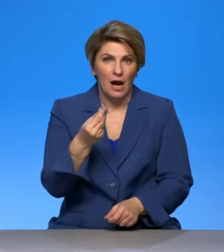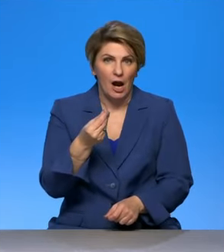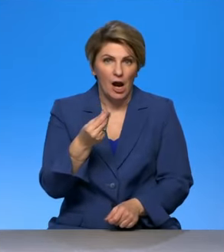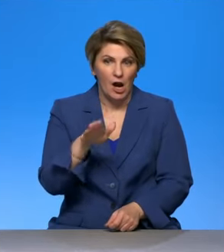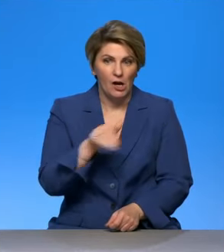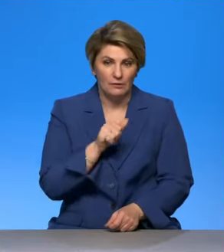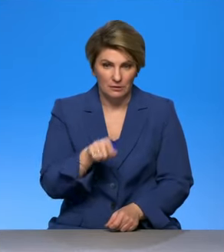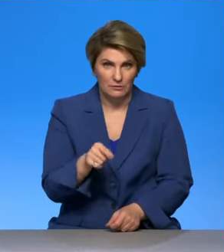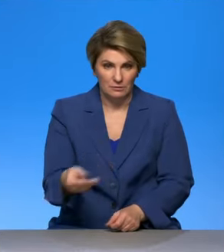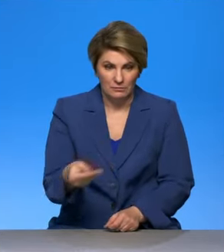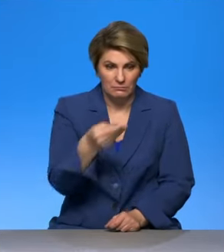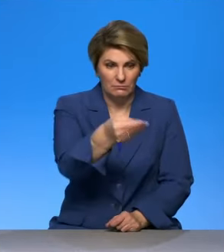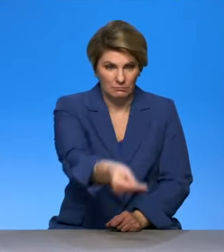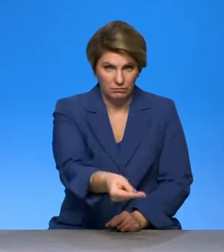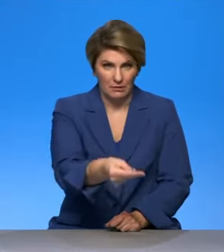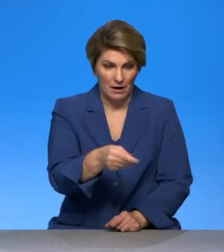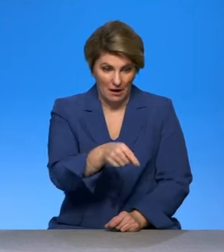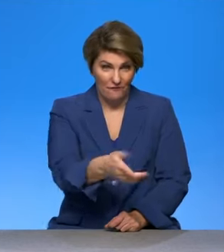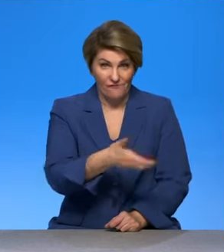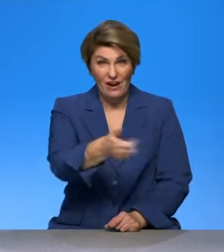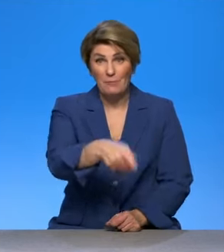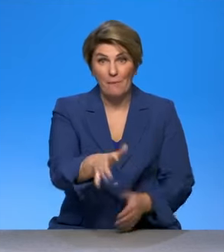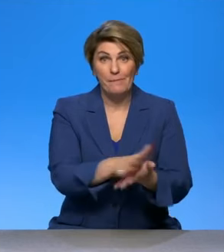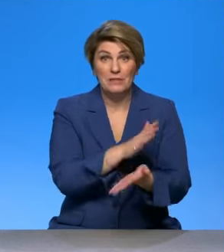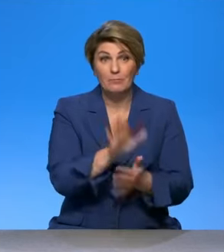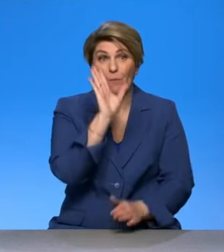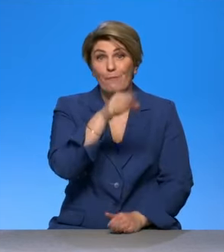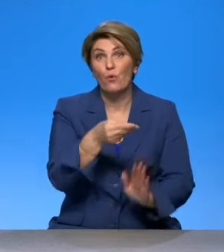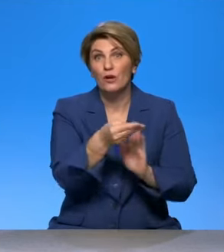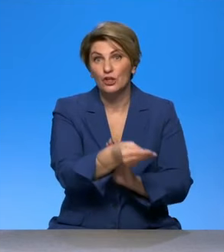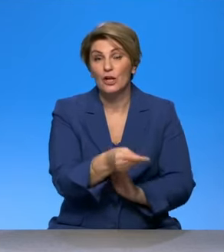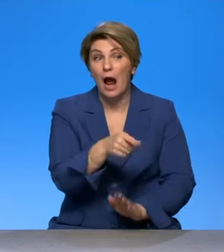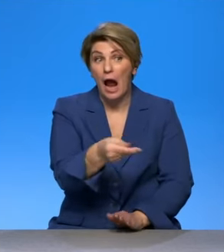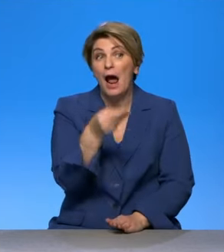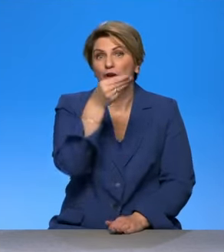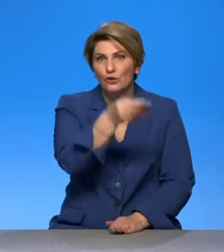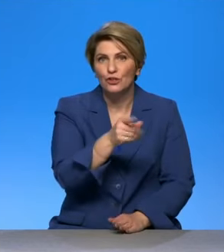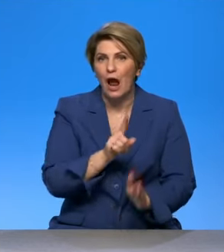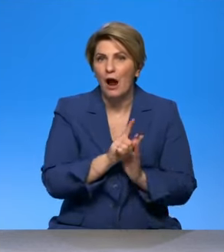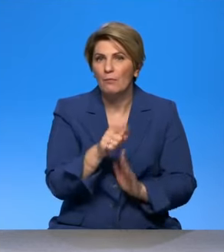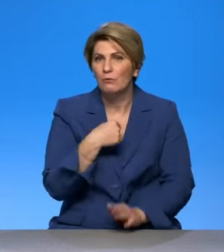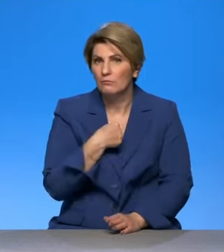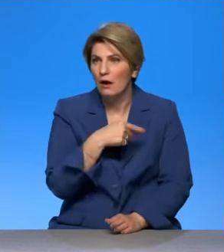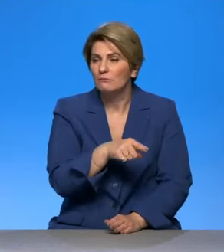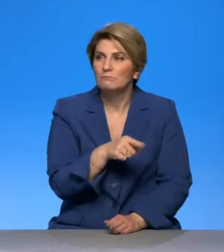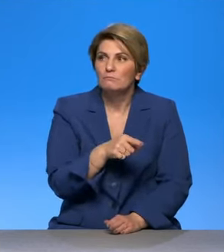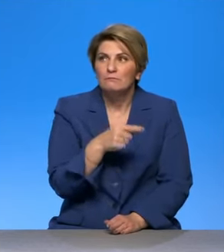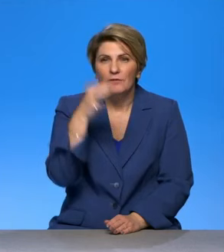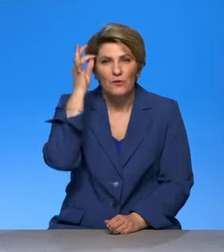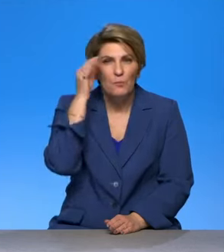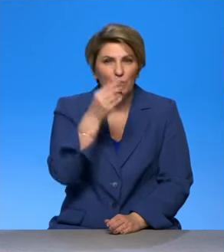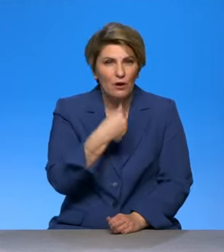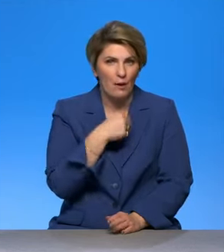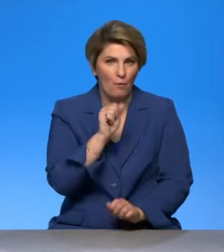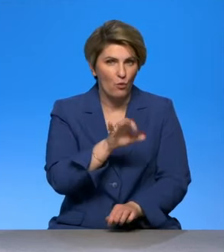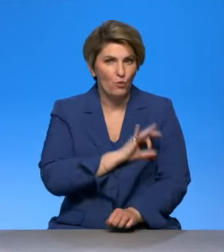пусть лежит. А это соблазн, и люди начинают пользоваться ей. И это кабала. Вот, собственно, вот эта реклама потребительских кредитов,